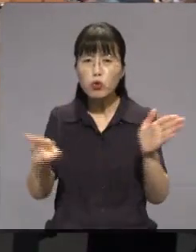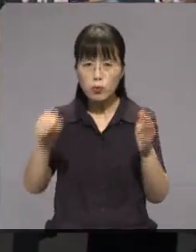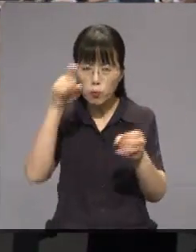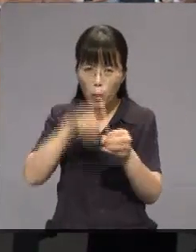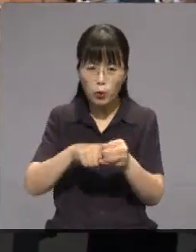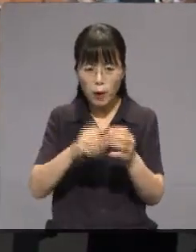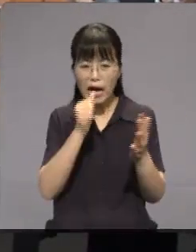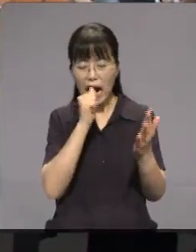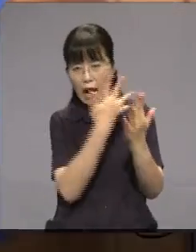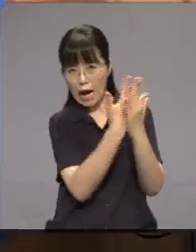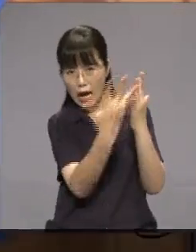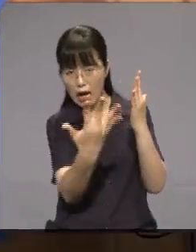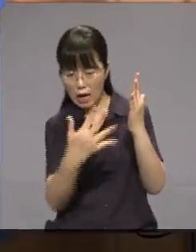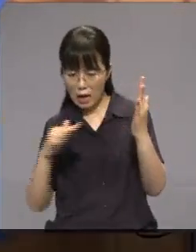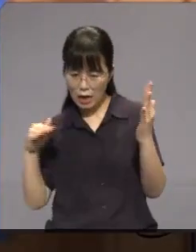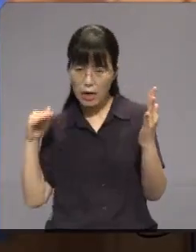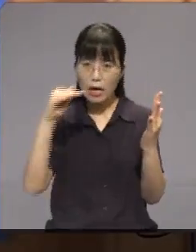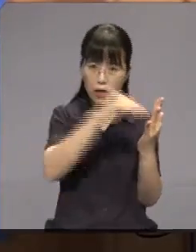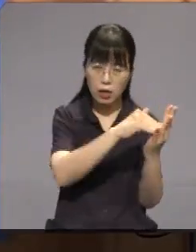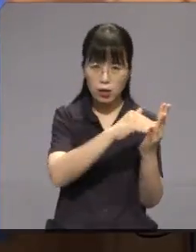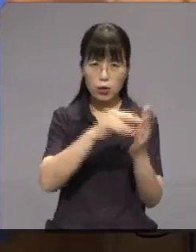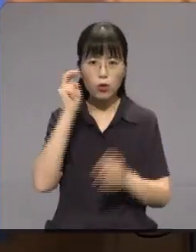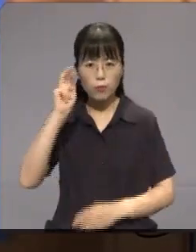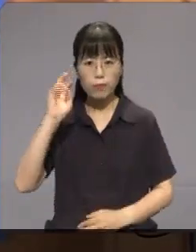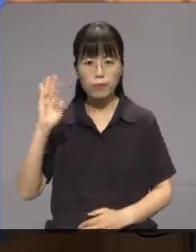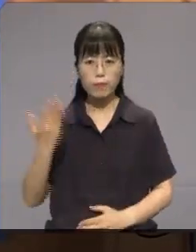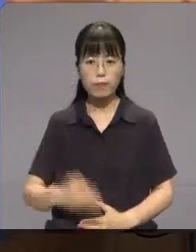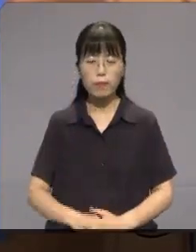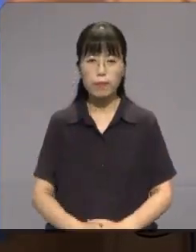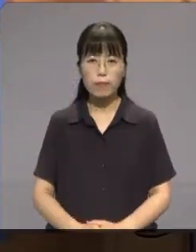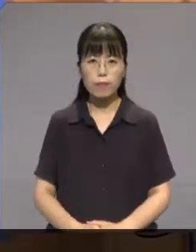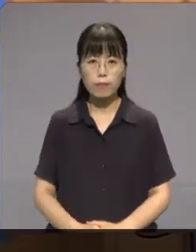위해 울타리가 있는 인도로 돌진한 것으로 조사됐습니다.